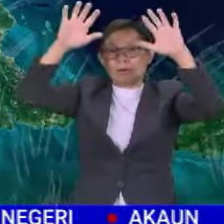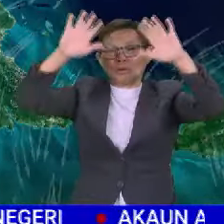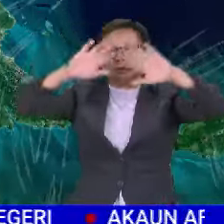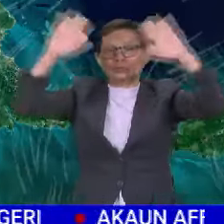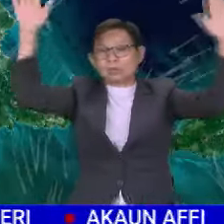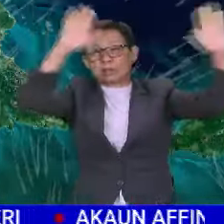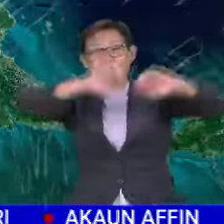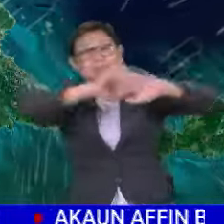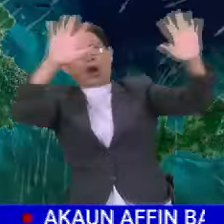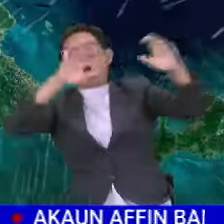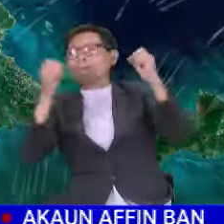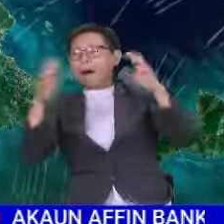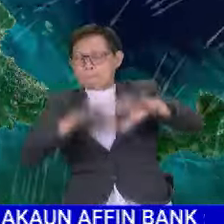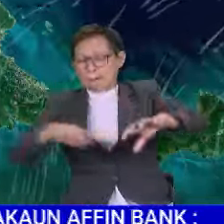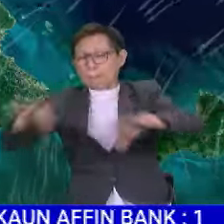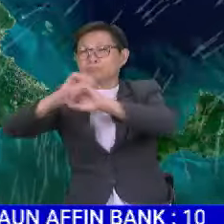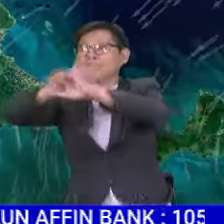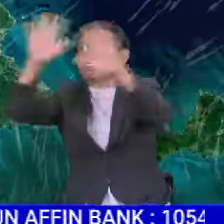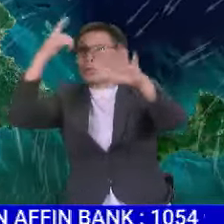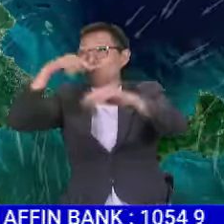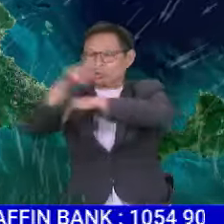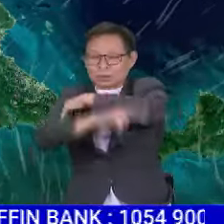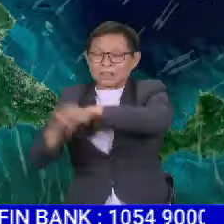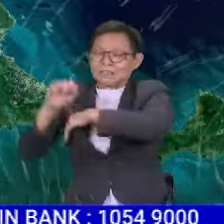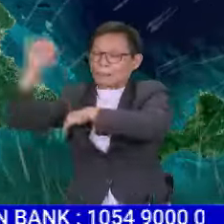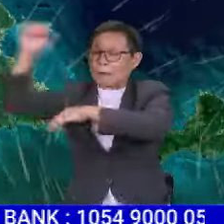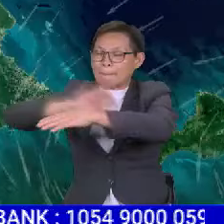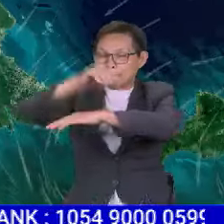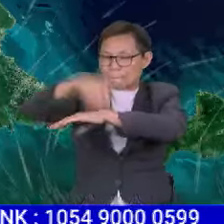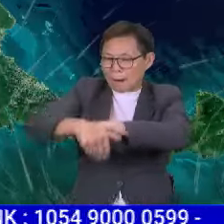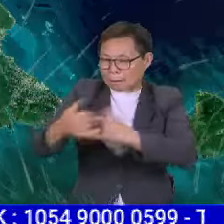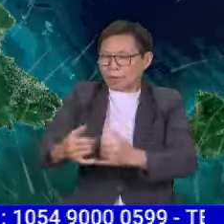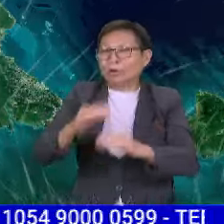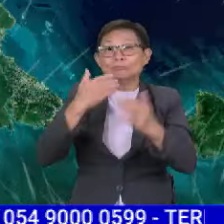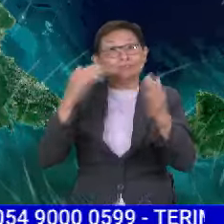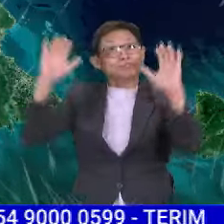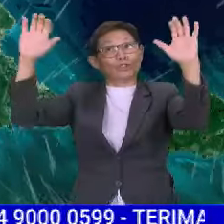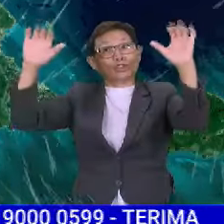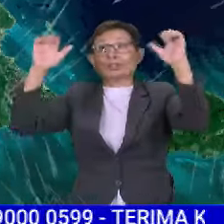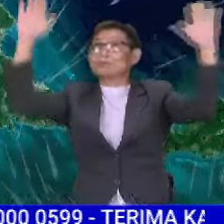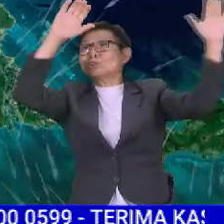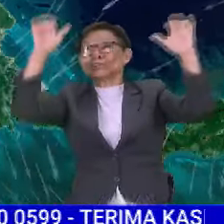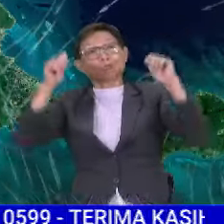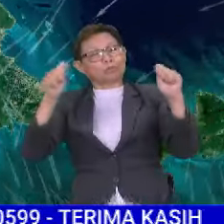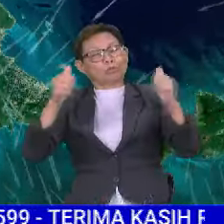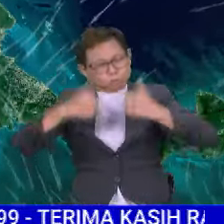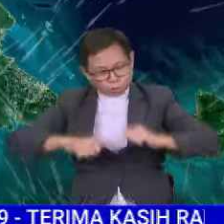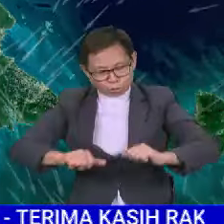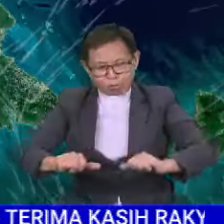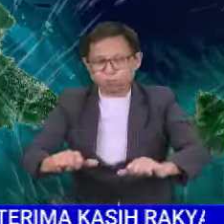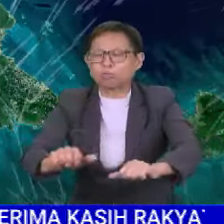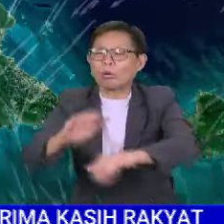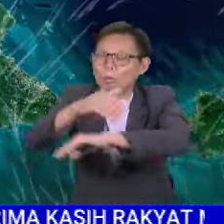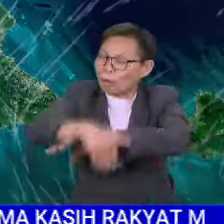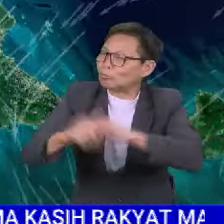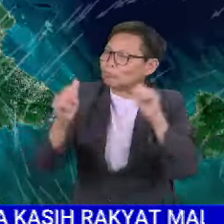di kebanyakan bahagian untuk negeri berkenaan pada malam ini, dan keadaan cuaca baik ini dijangka akan berterusan sepanjang malam. Namun